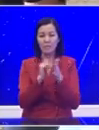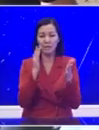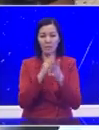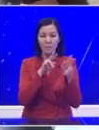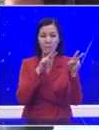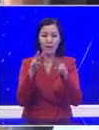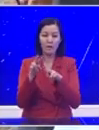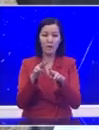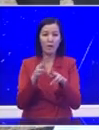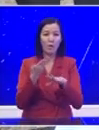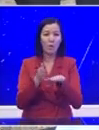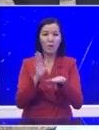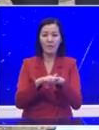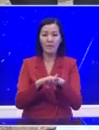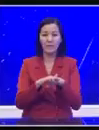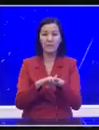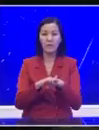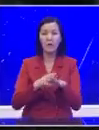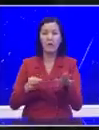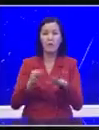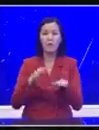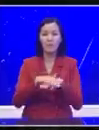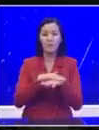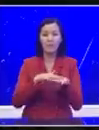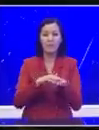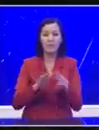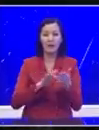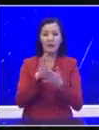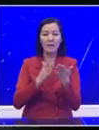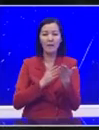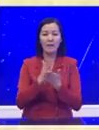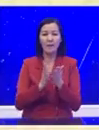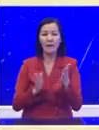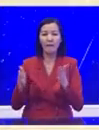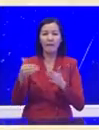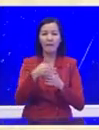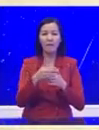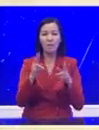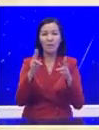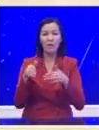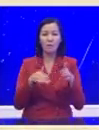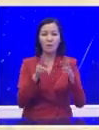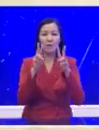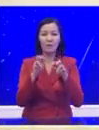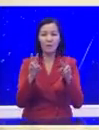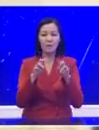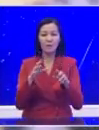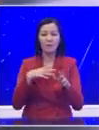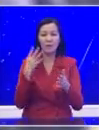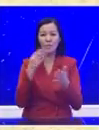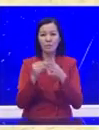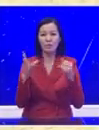бақылау оңайға соқпасы анық. Облыс тұрғындары қалаға кірер әртүрлі айналым жолдарды іздеп әлек. Кейбірі жеке үйлер